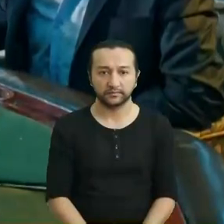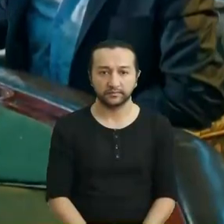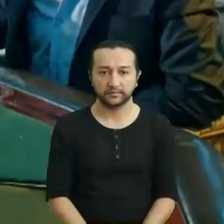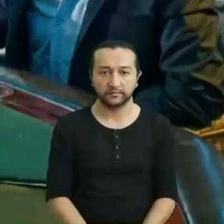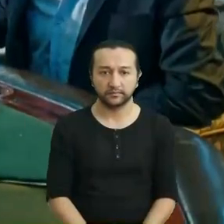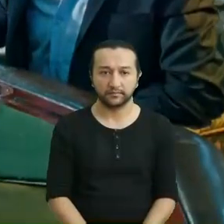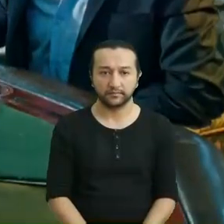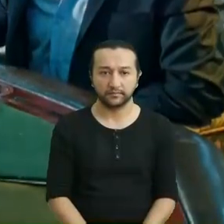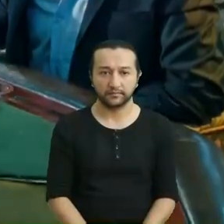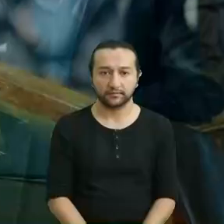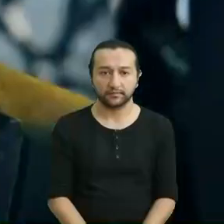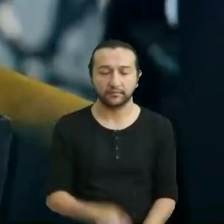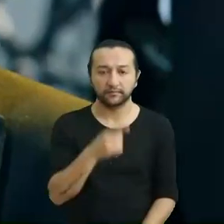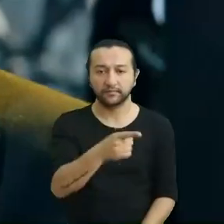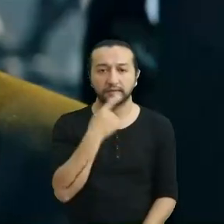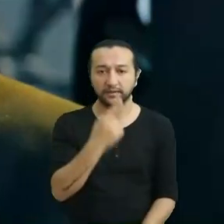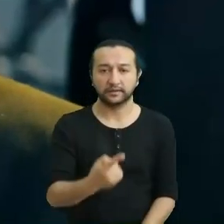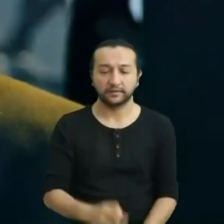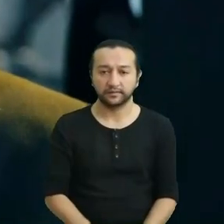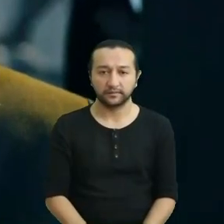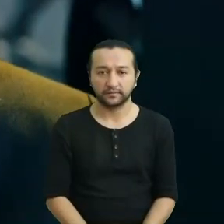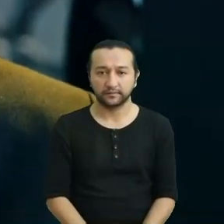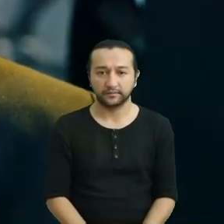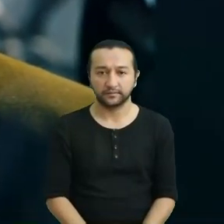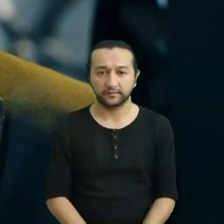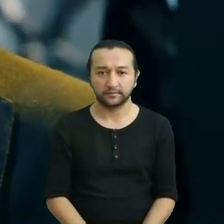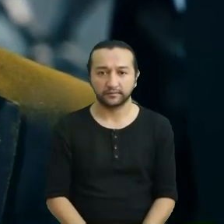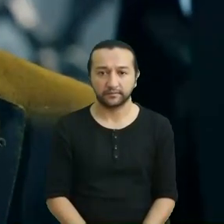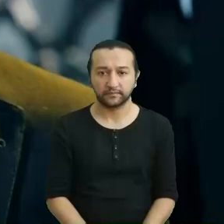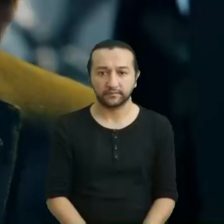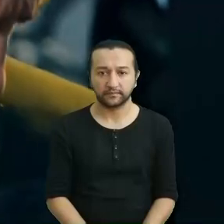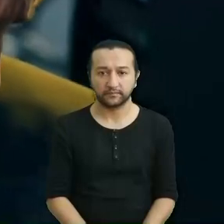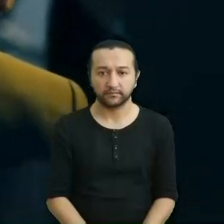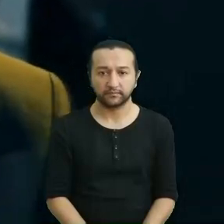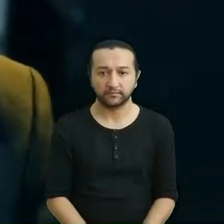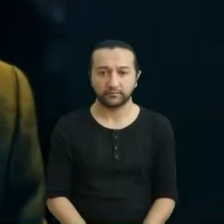Kumral olan önündeki taşlardan birkaçını beyazla çizili dikdörtgenlerden birine koydu.